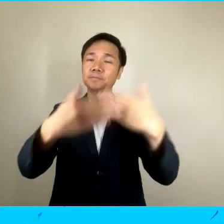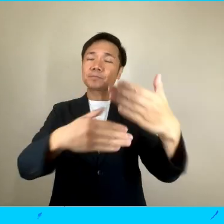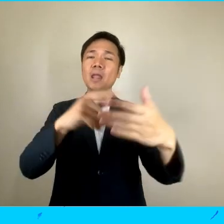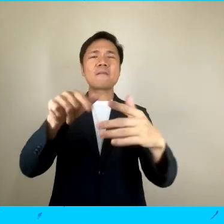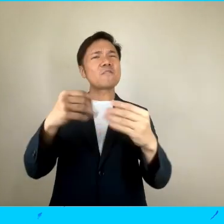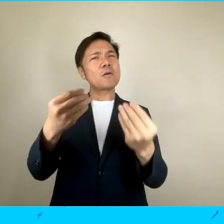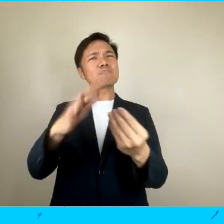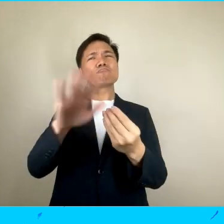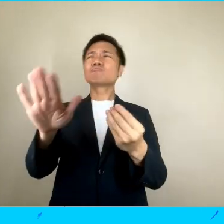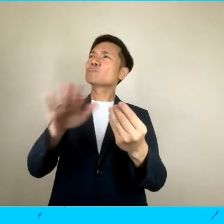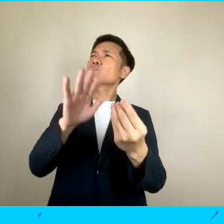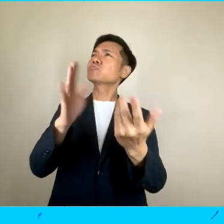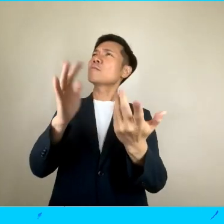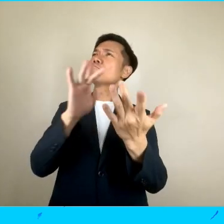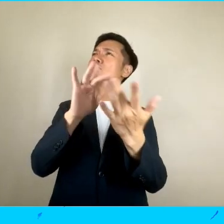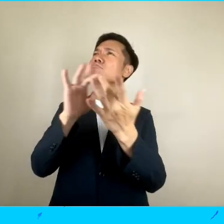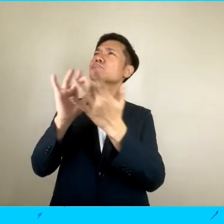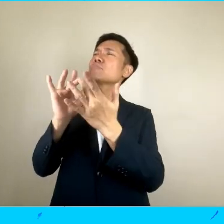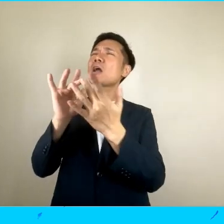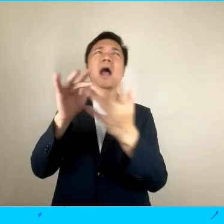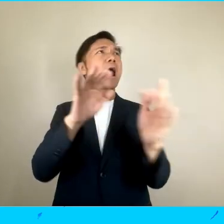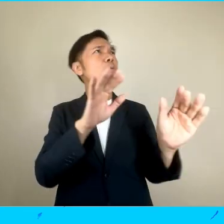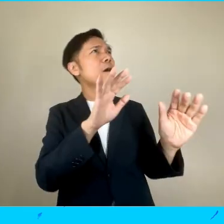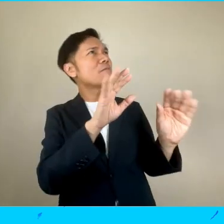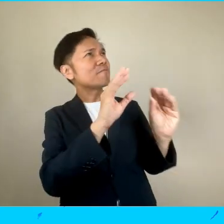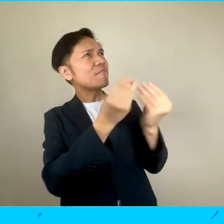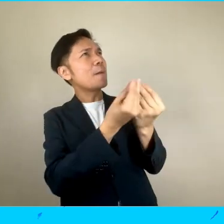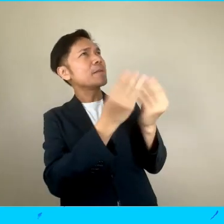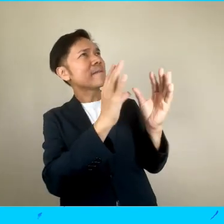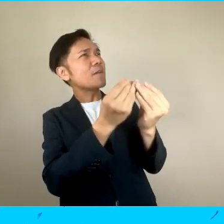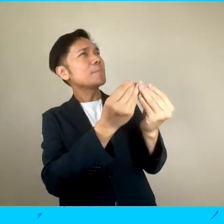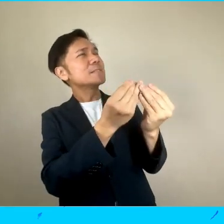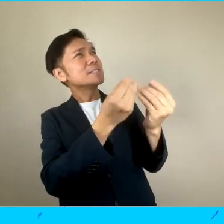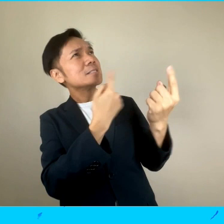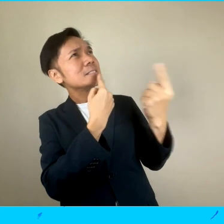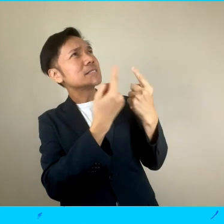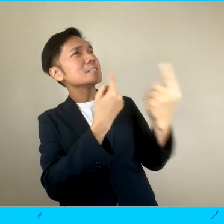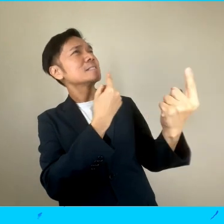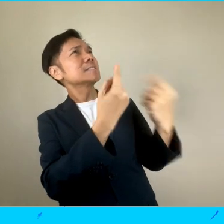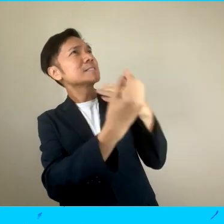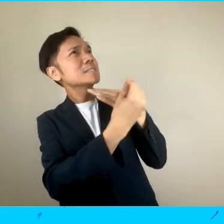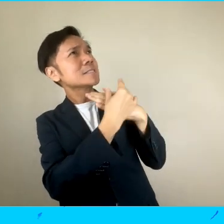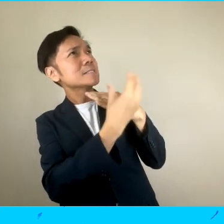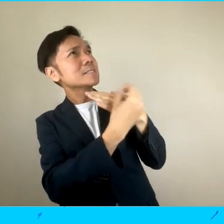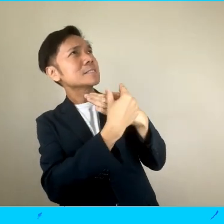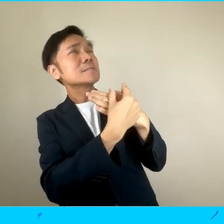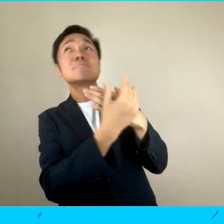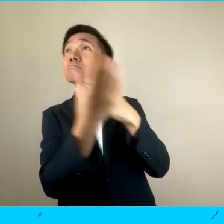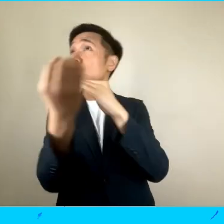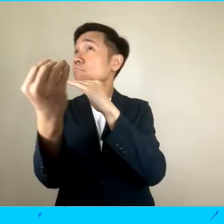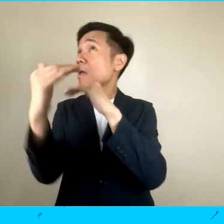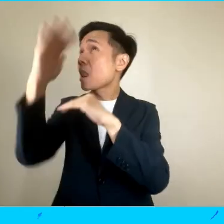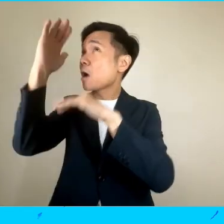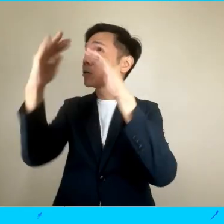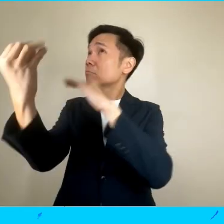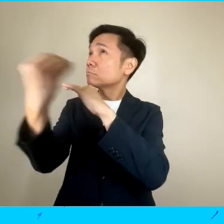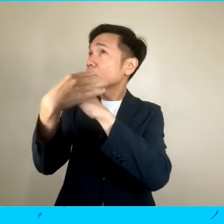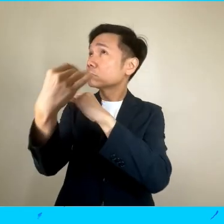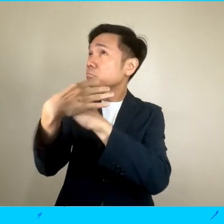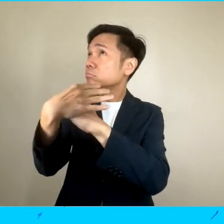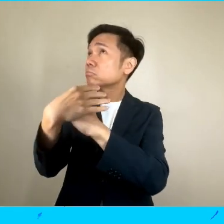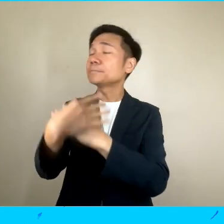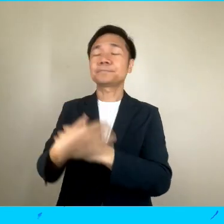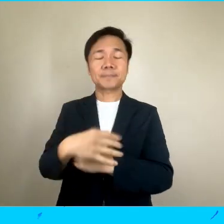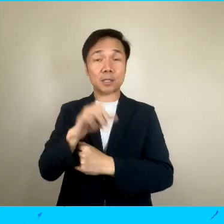forme dans laquelle on se rapporte avec les autres personnes. Donc, ce que je veux dire, en fait, que dans des